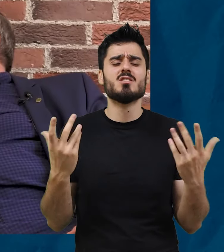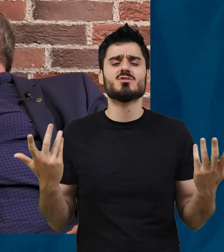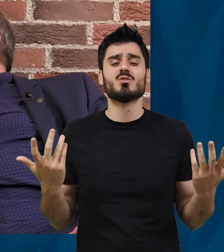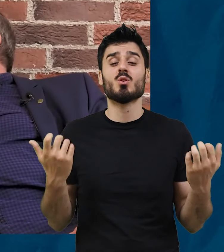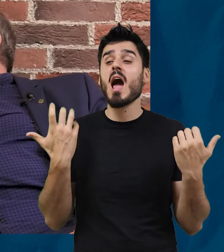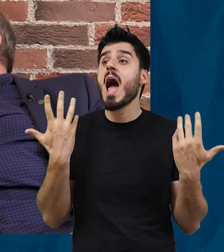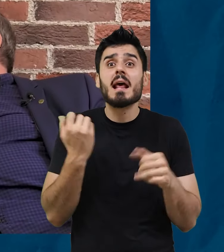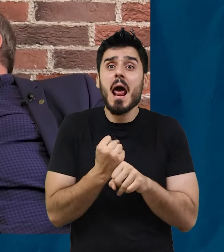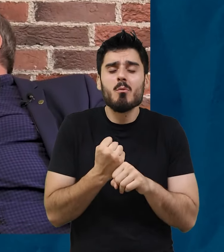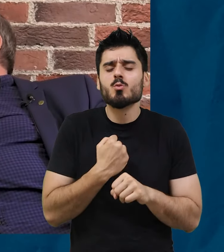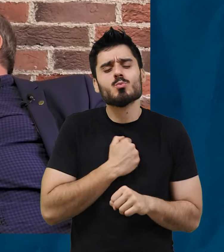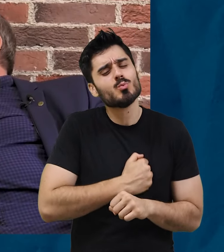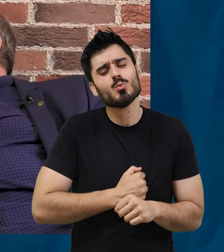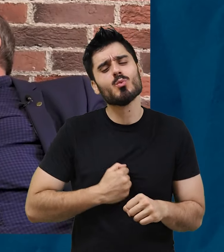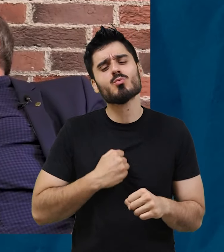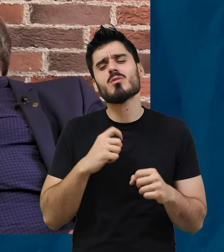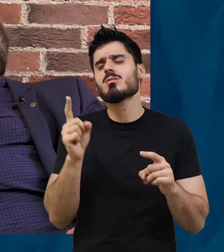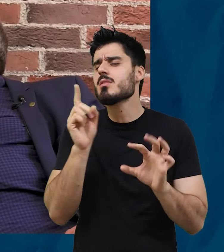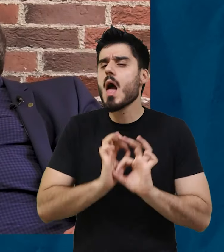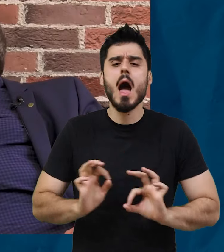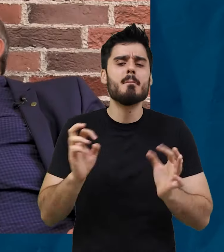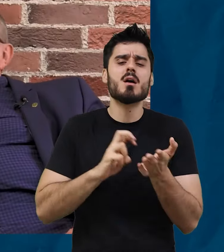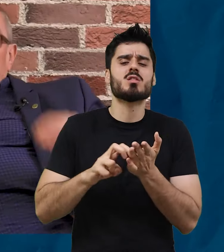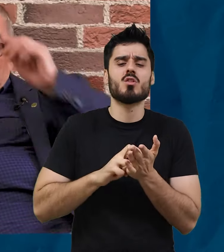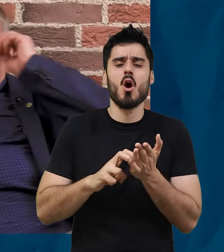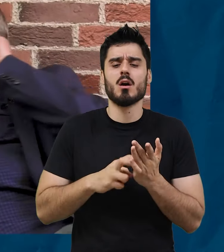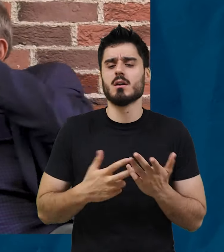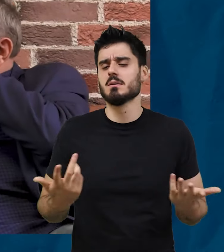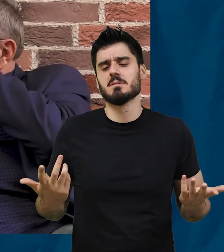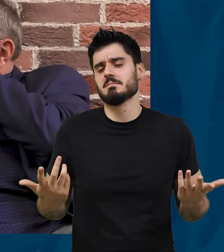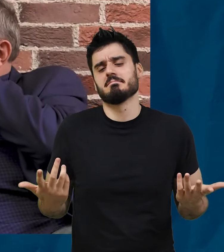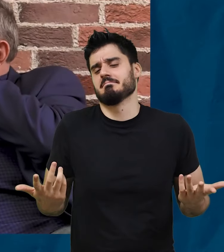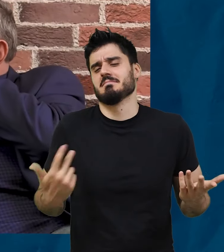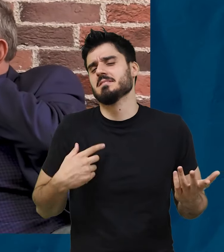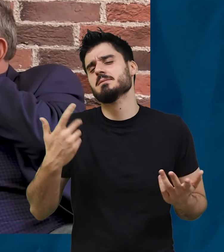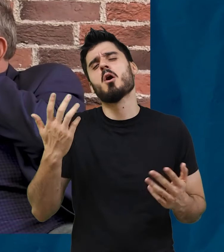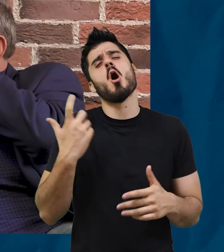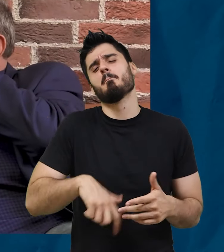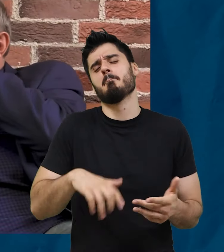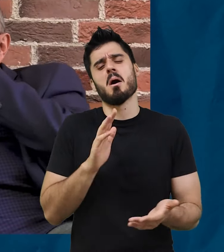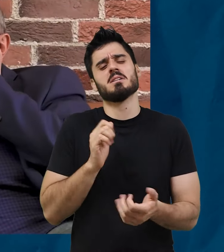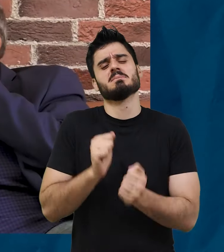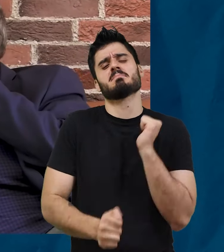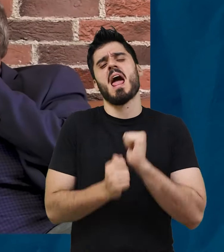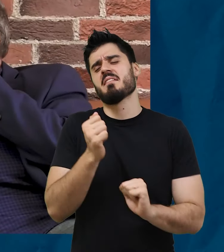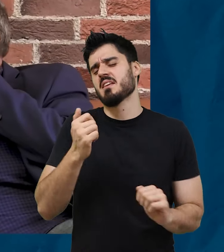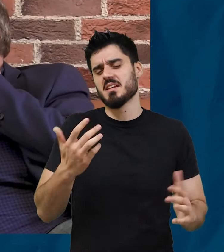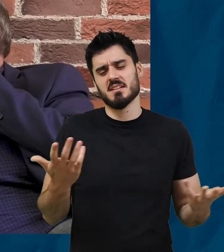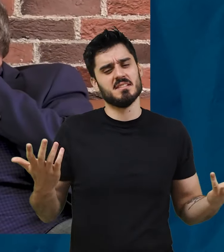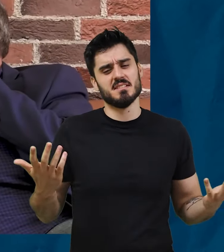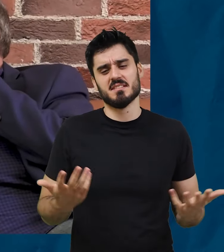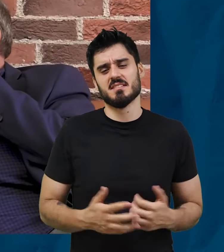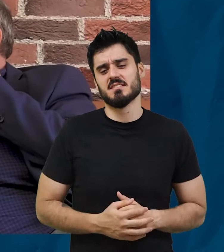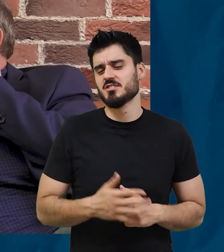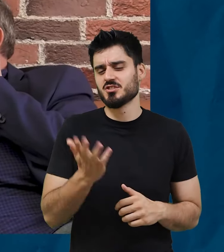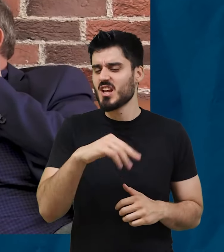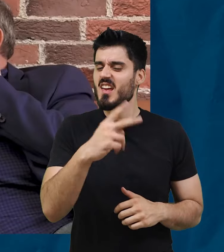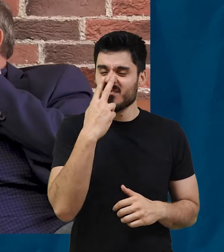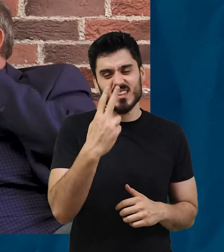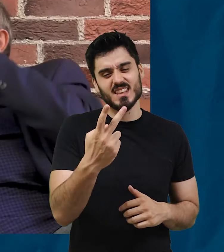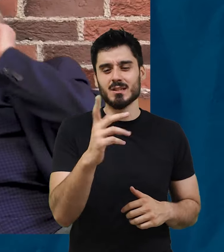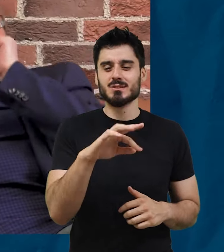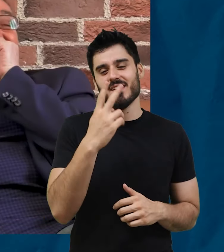работихте? Да ми трудно. Нямахме и ток. Ама не съм те занимавал с глупости. Оправихме се. Стига, бе. Ще гледаш